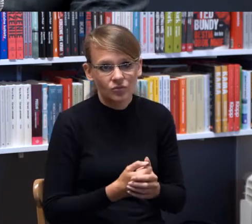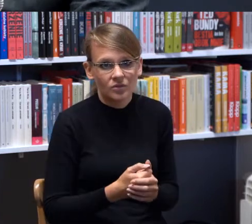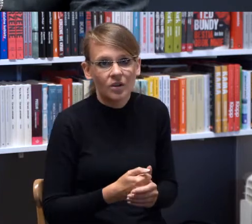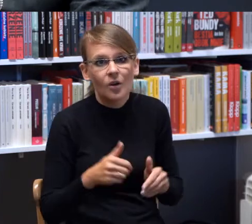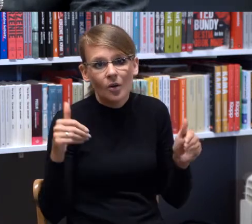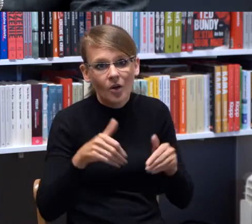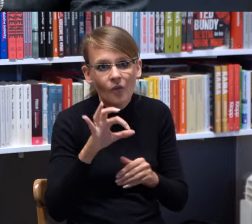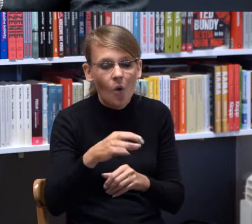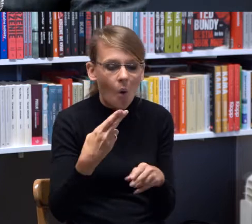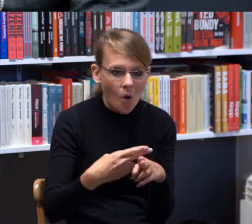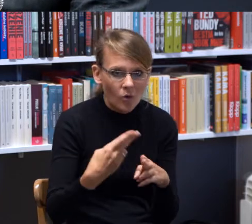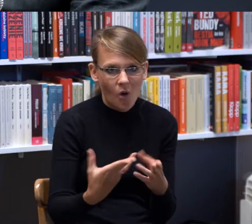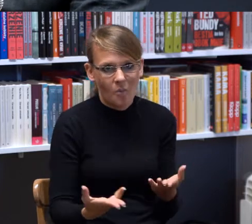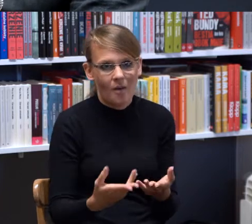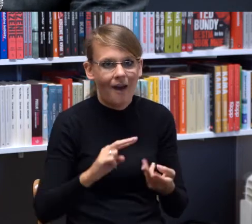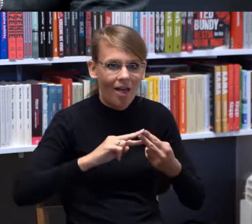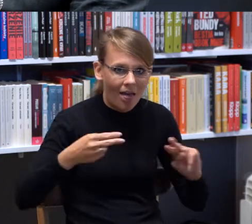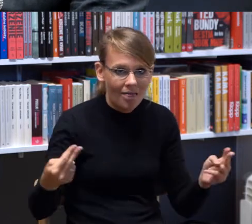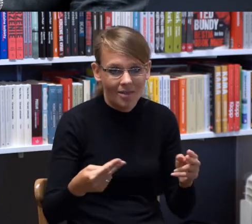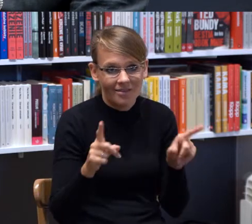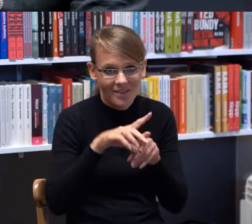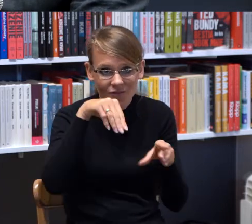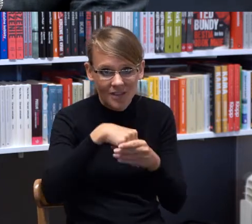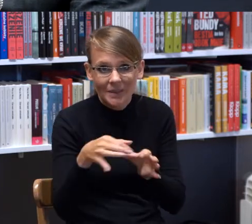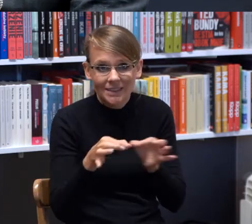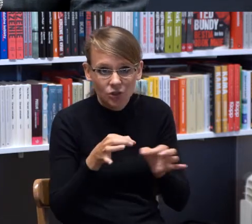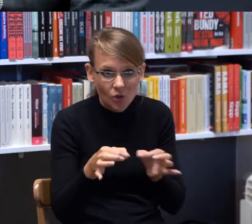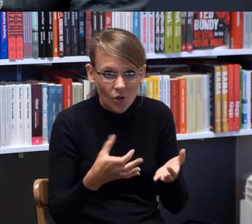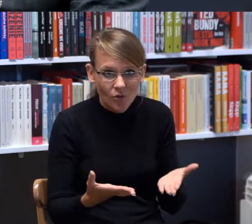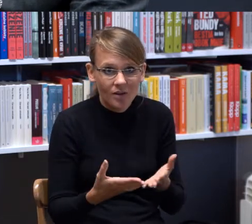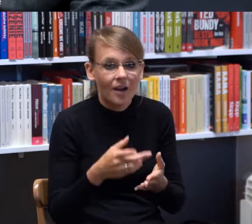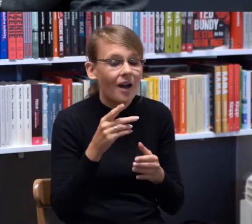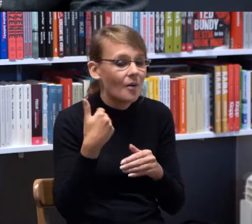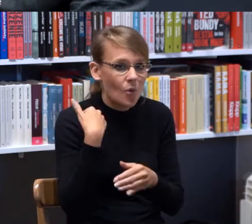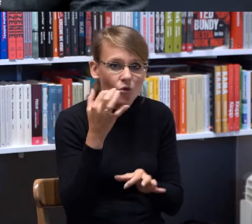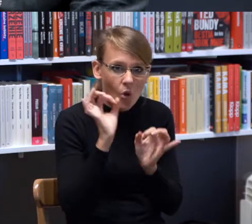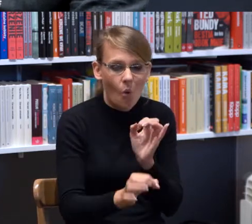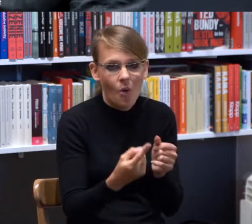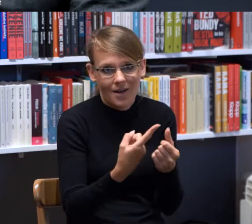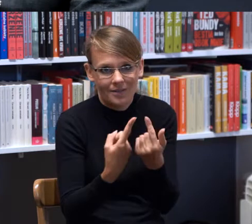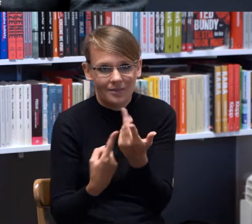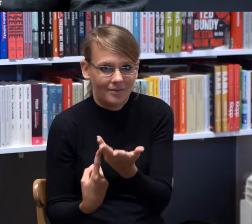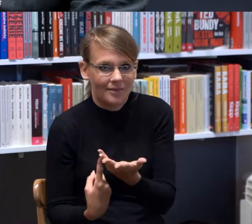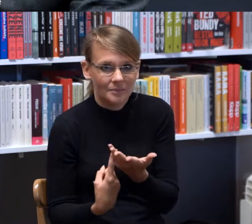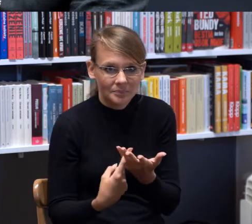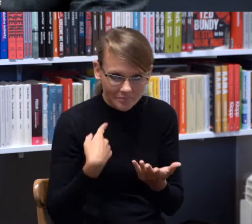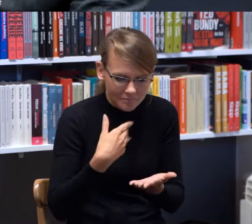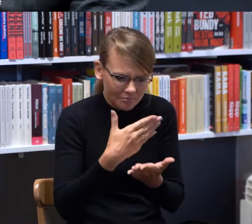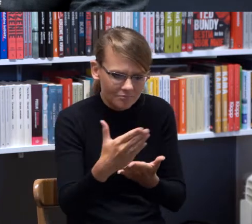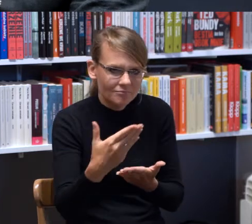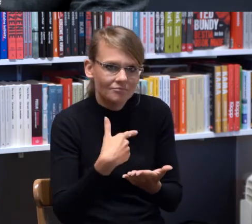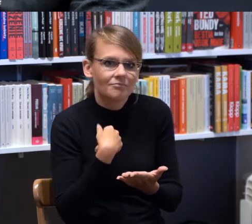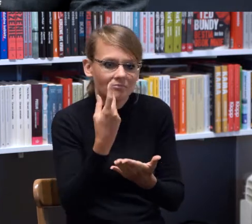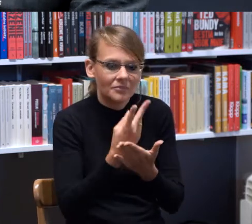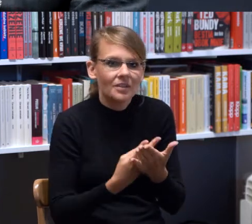chorobie, być może o genach, ale też o tej historii. No i o tej historii też pił konkretne rzeczy. No bo teraz dalej sobie czytam.